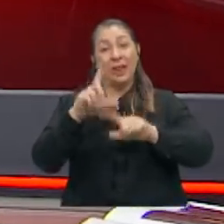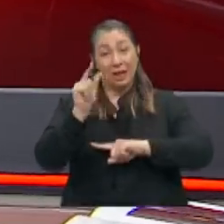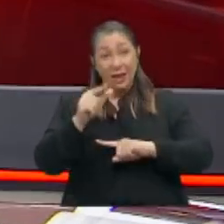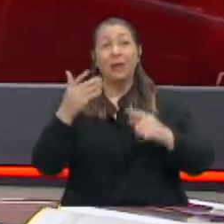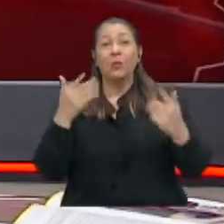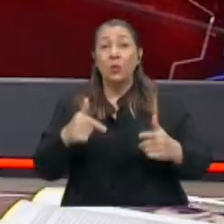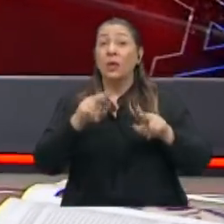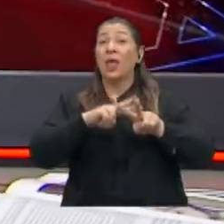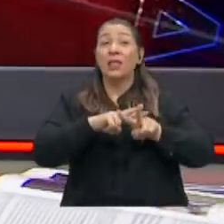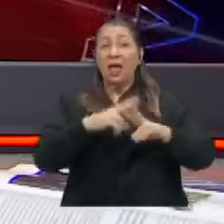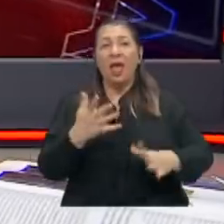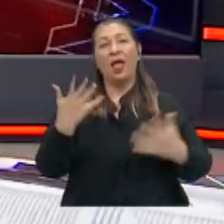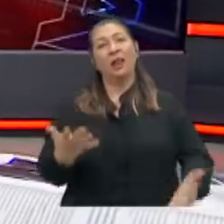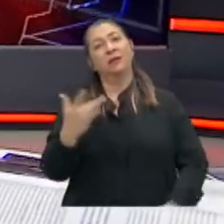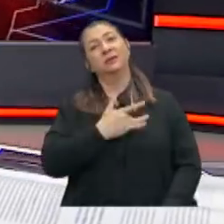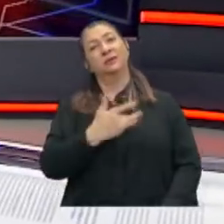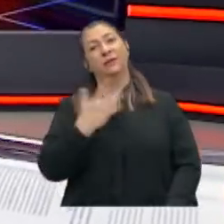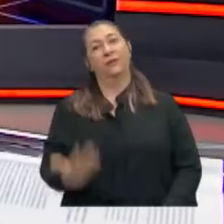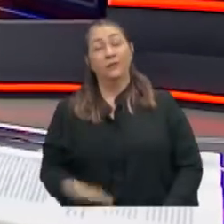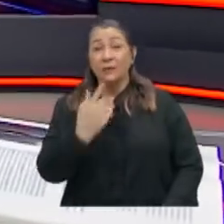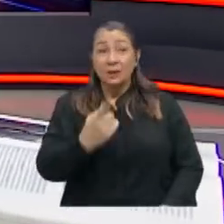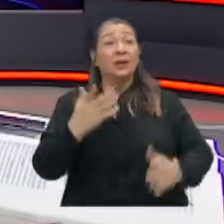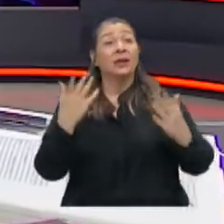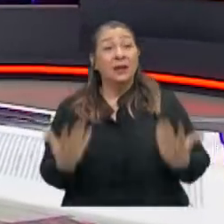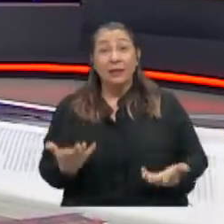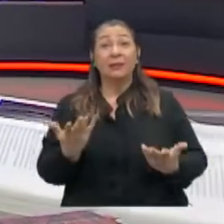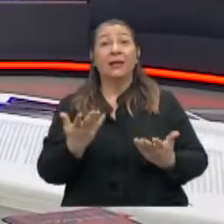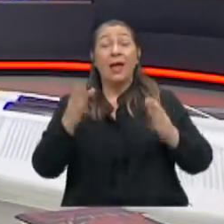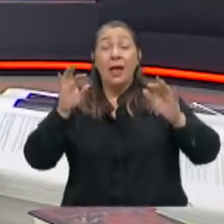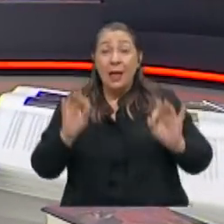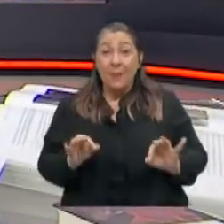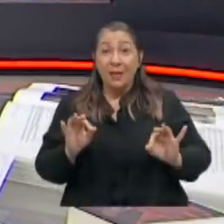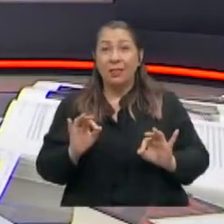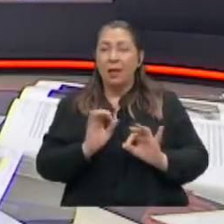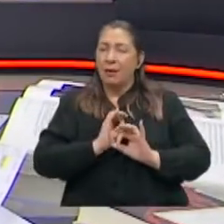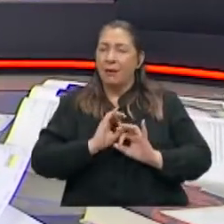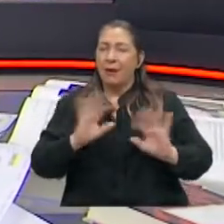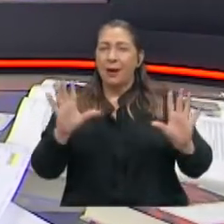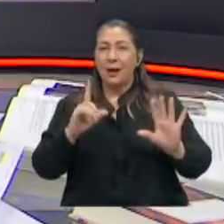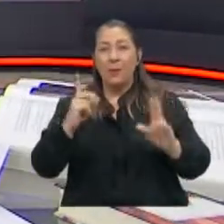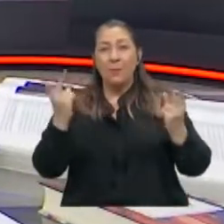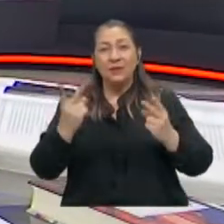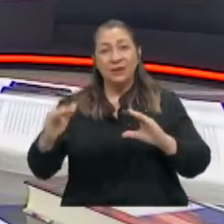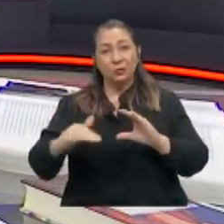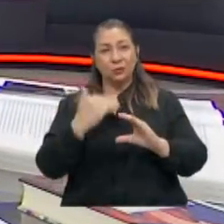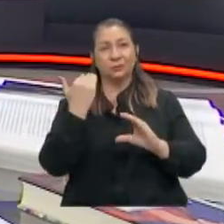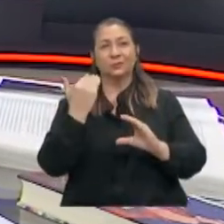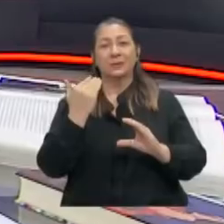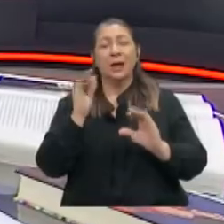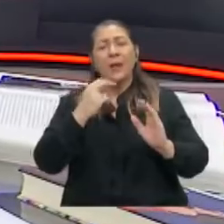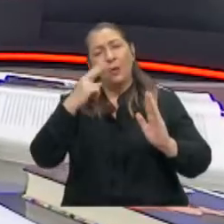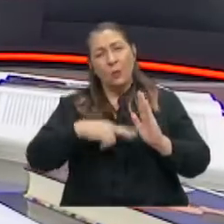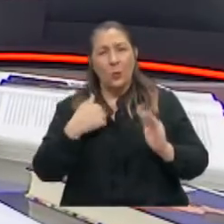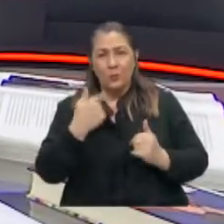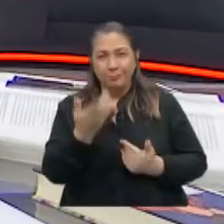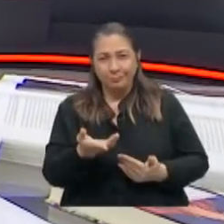El İnsaf. El İnsaf dedik. Hemen nefis bir mesaj gelmiş. Hemen okuyorum